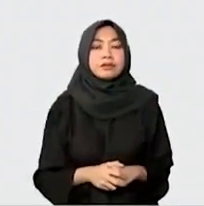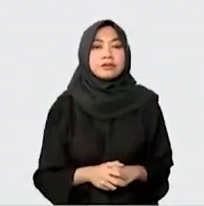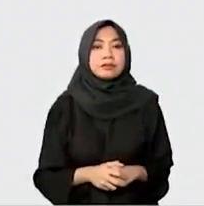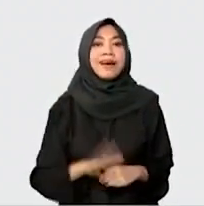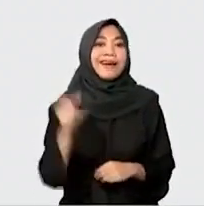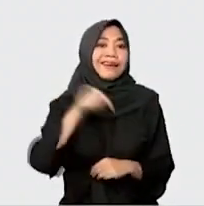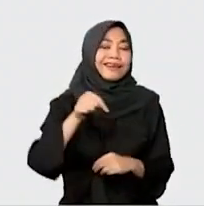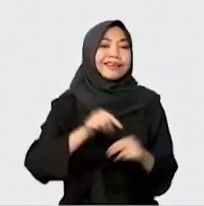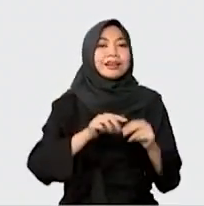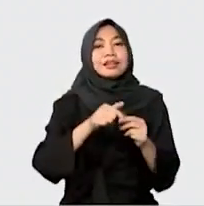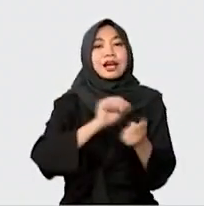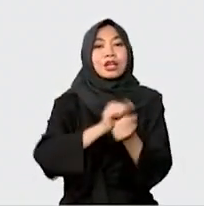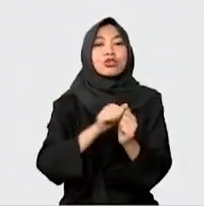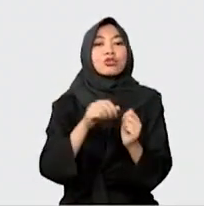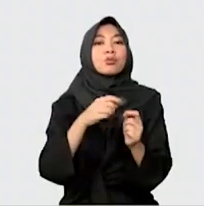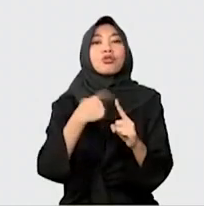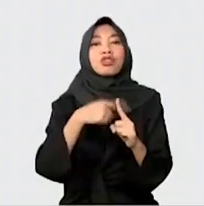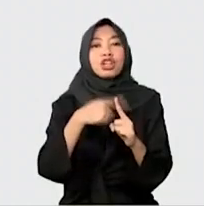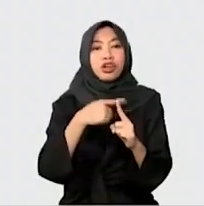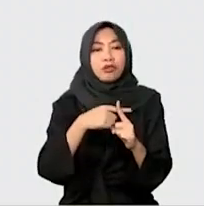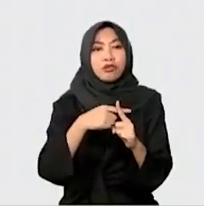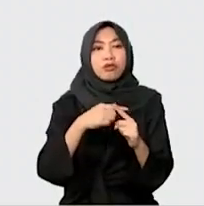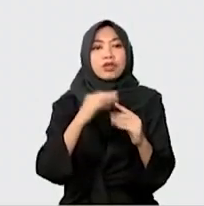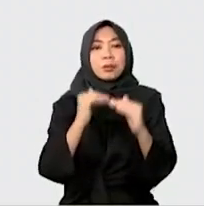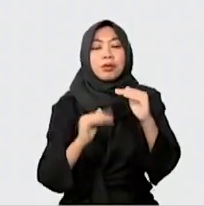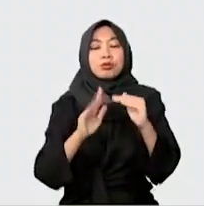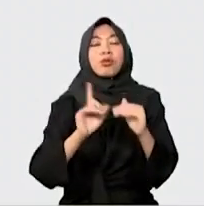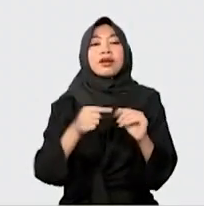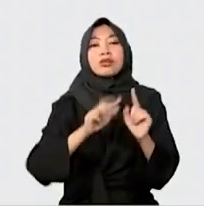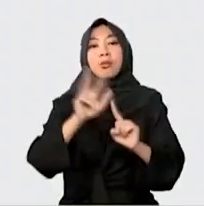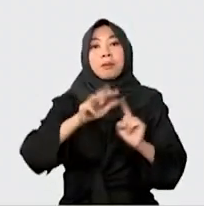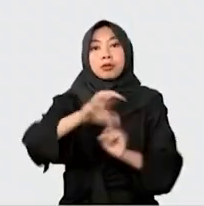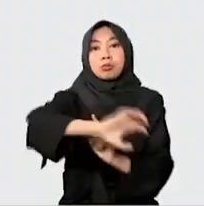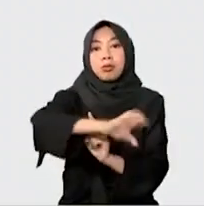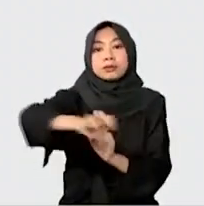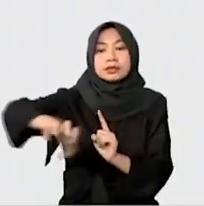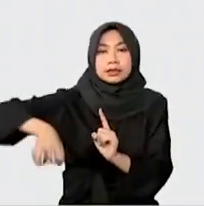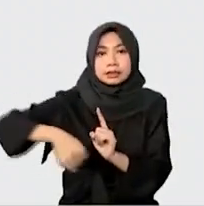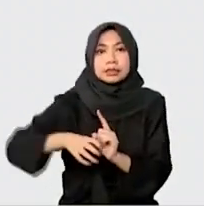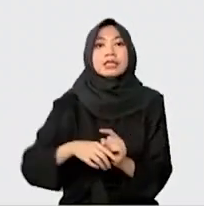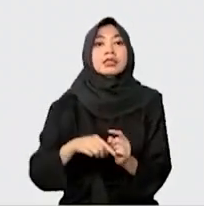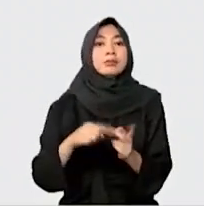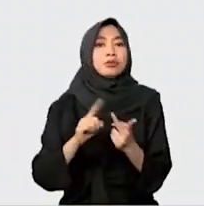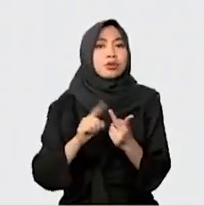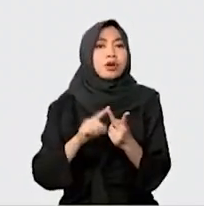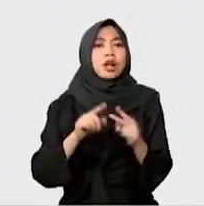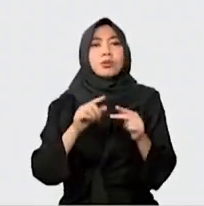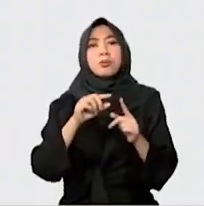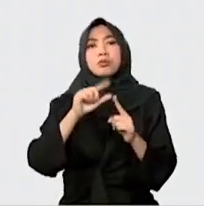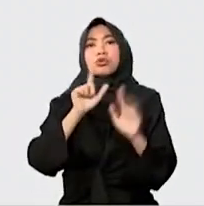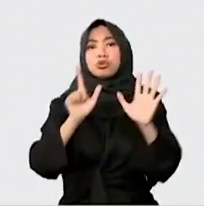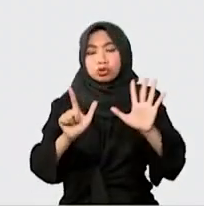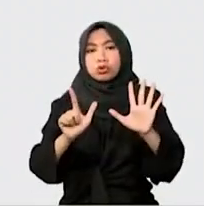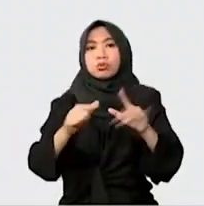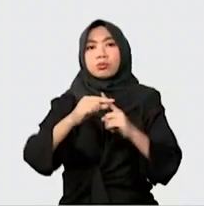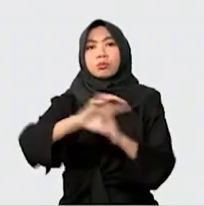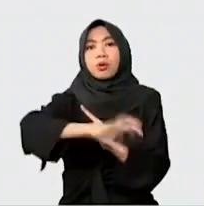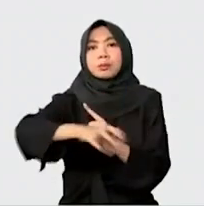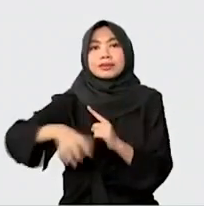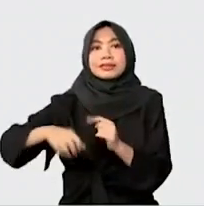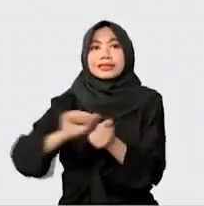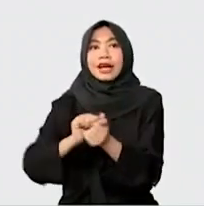provinsi hari ini melaporkan kasus di bawah 10 dan ada tujuh provinsi yang melaporkan